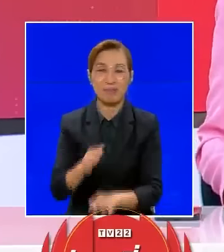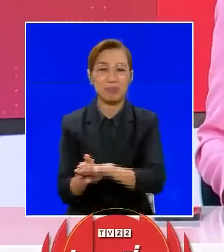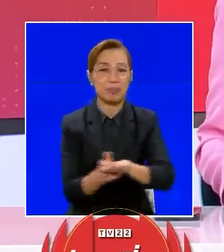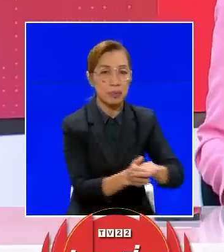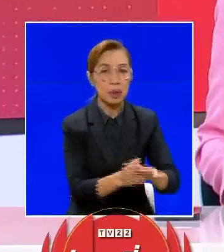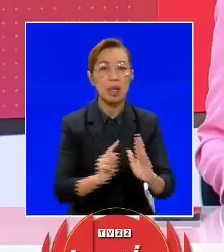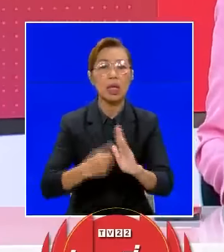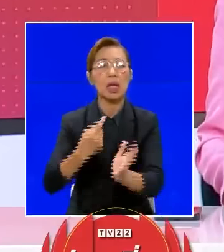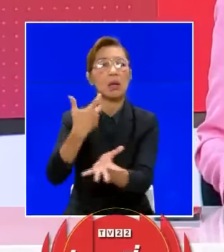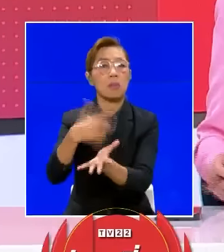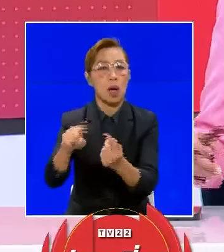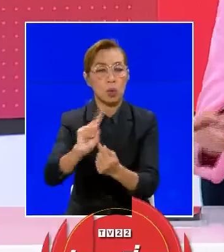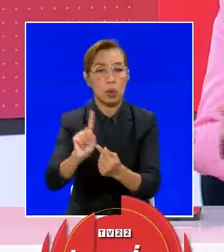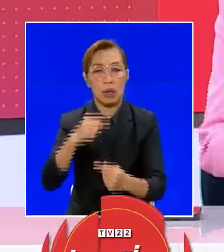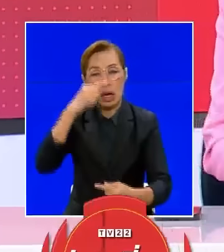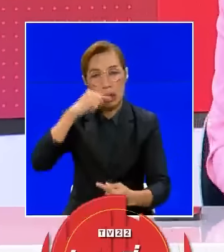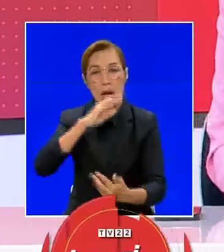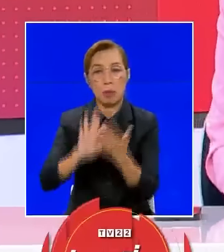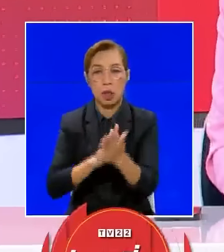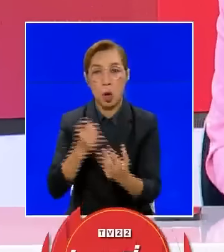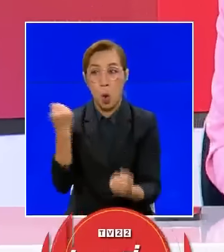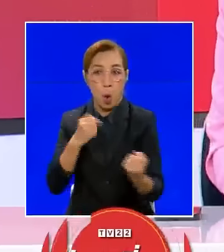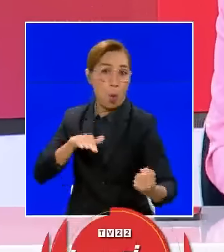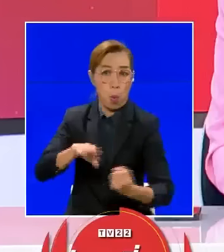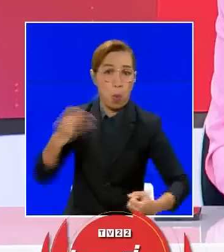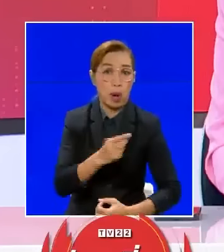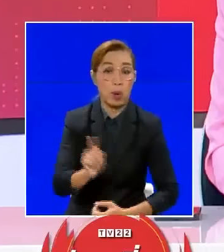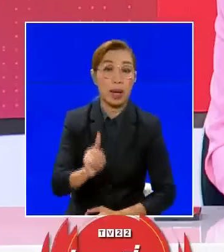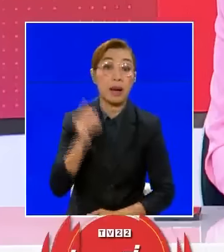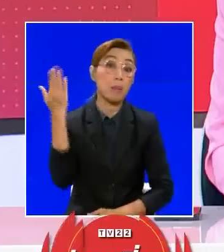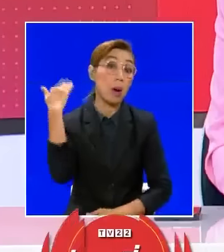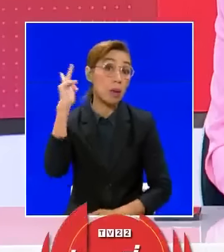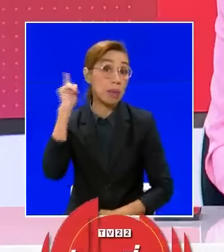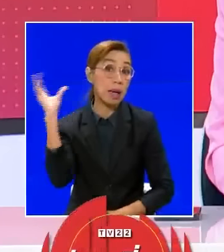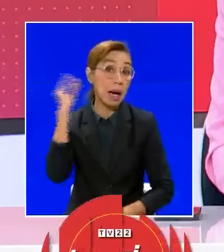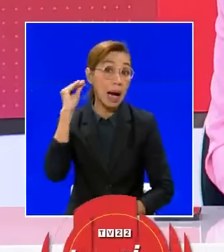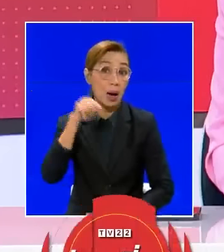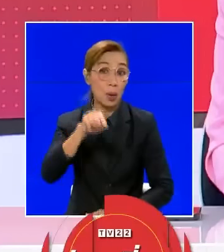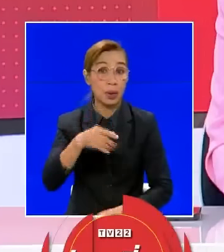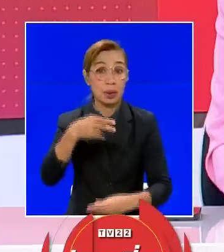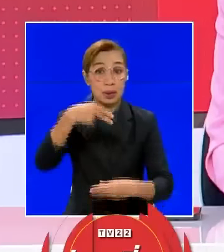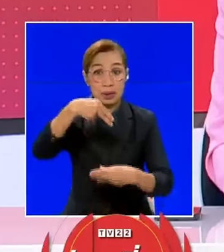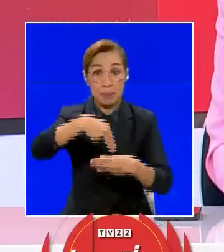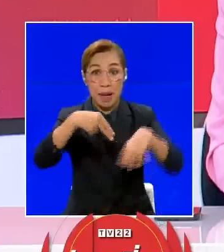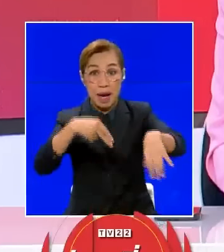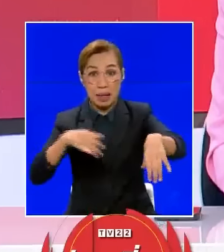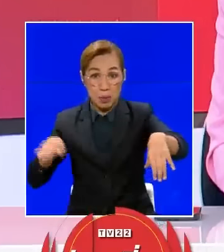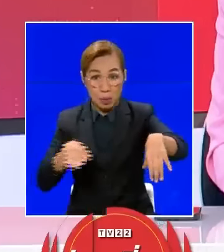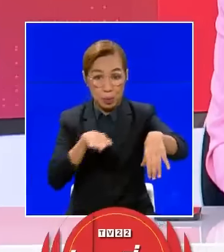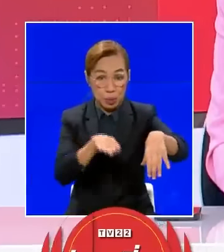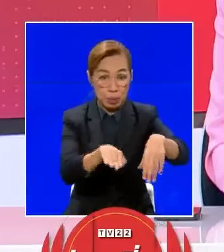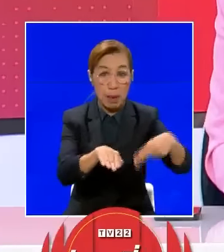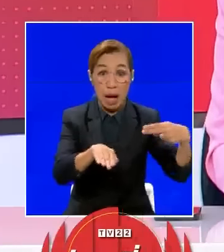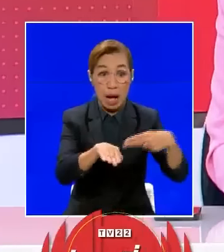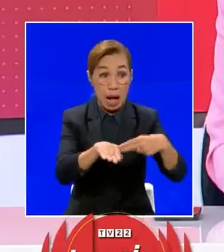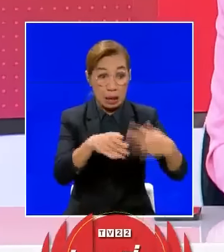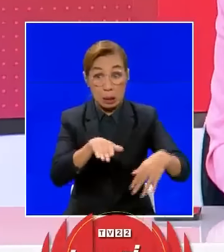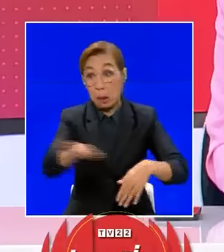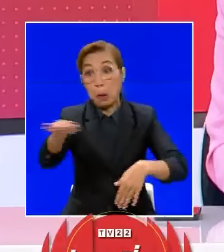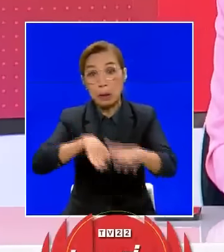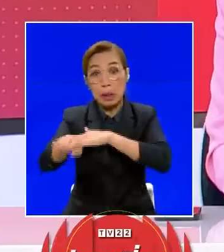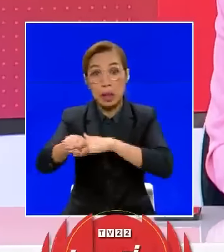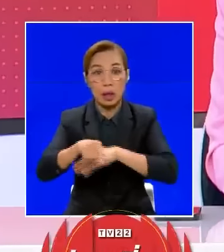อ้โห Fast and Furious ประเทศไทยนี่เยอะนะก่อนหน้าก็เคยเจอมีข่าวใช่ไหมเติมน้ำมันแล้วก็ไม่จ่ายตังค ์ ตามมาไปกว่า2ชั่วโมงอ่ะนี่มา